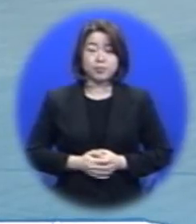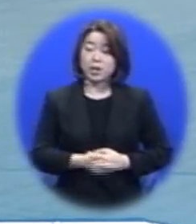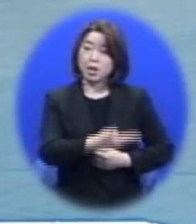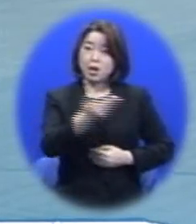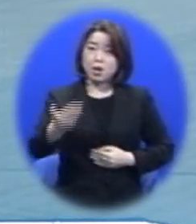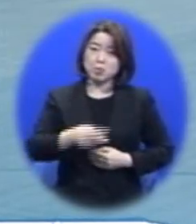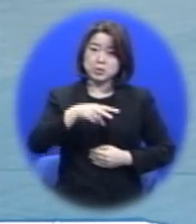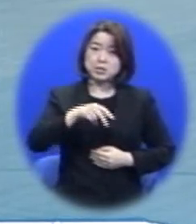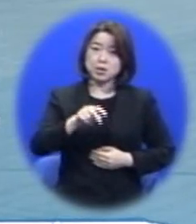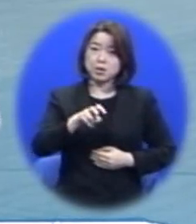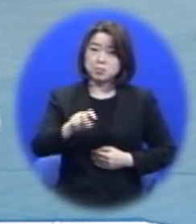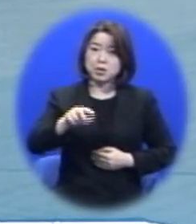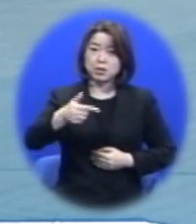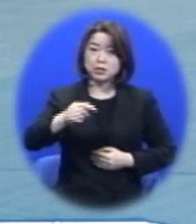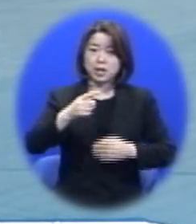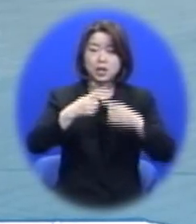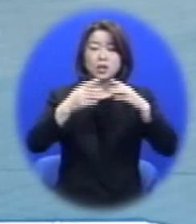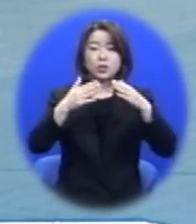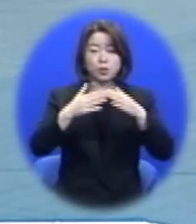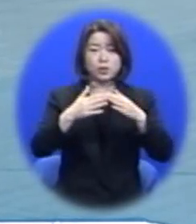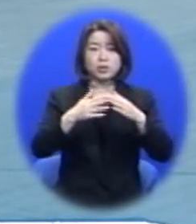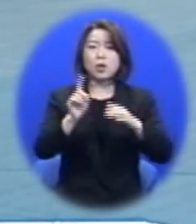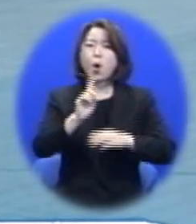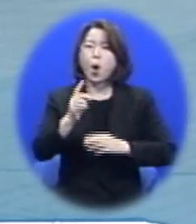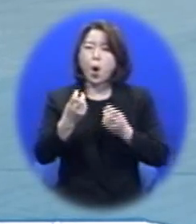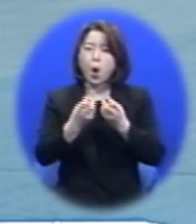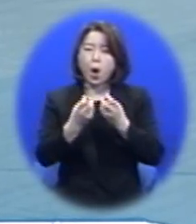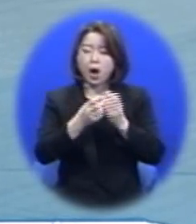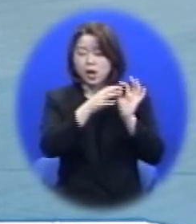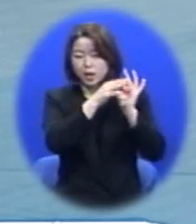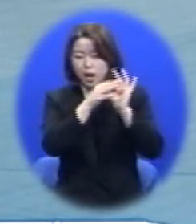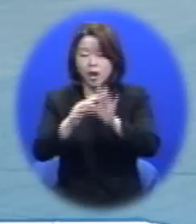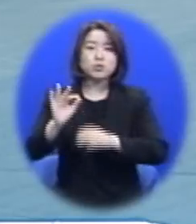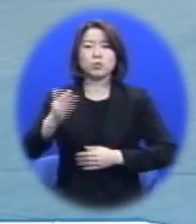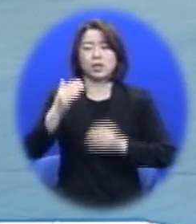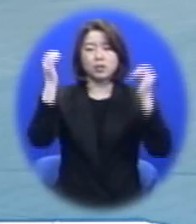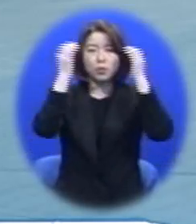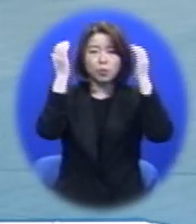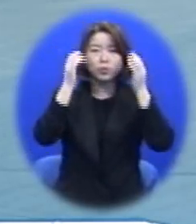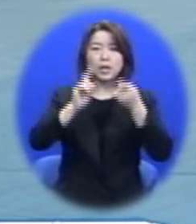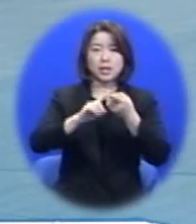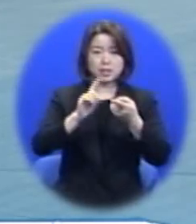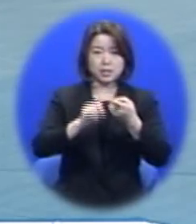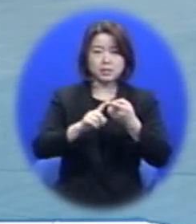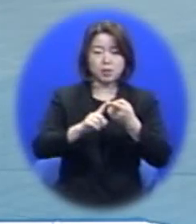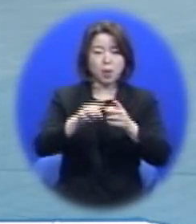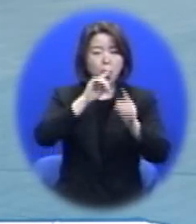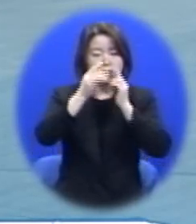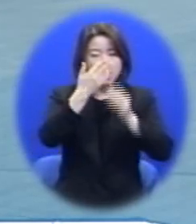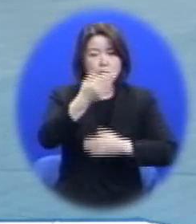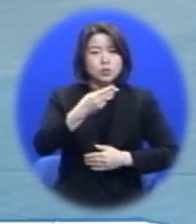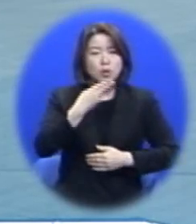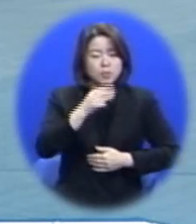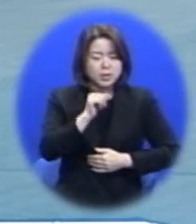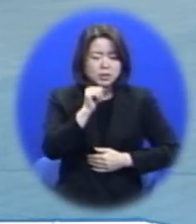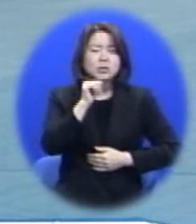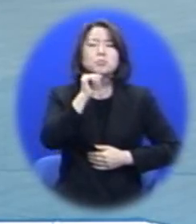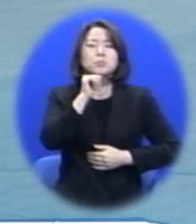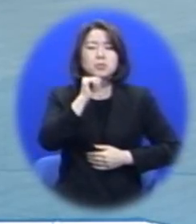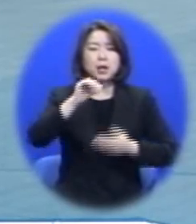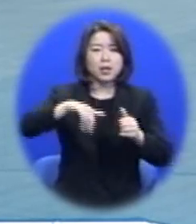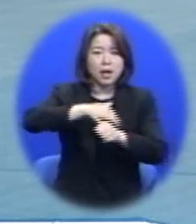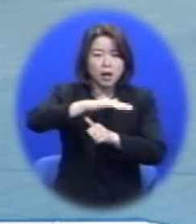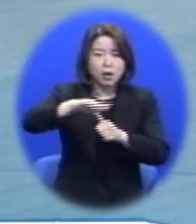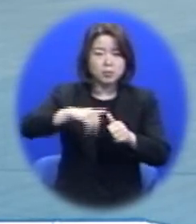여러분, 서머나 교회는 어떻게 계속되어지는 고난을 또 이런 말할 수 없는 궁핍한 형편을